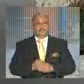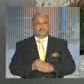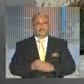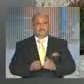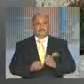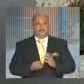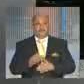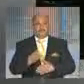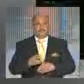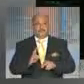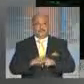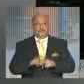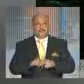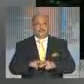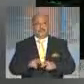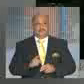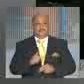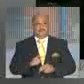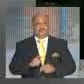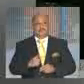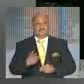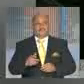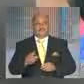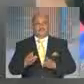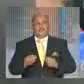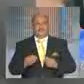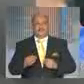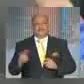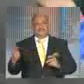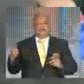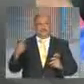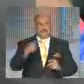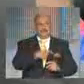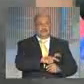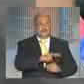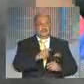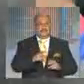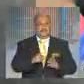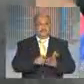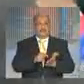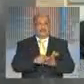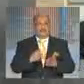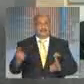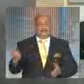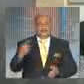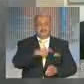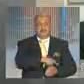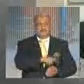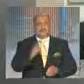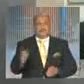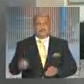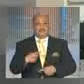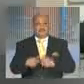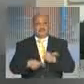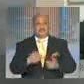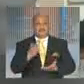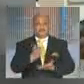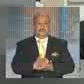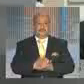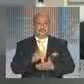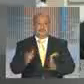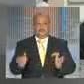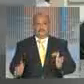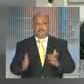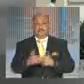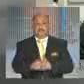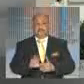إحداث هذا المركز جاء بعد طول انتظار وكانت له العديد من الانعكاسات الإيجابية. الإحصائيات على 4 سنين التالي